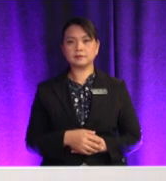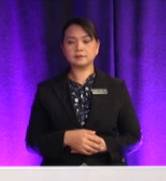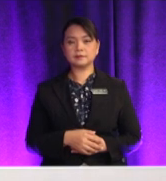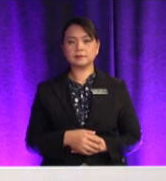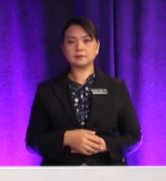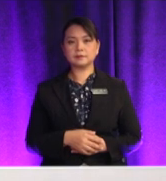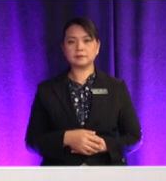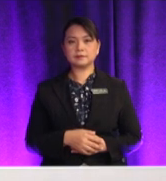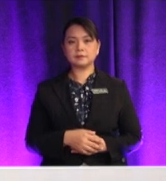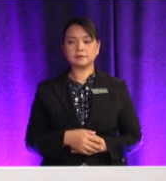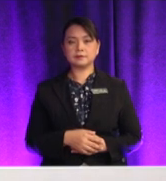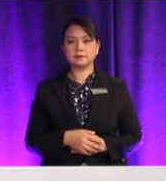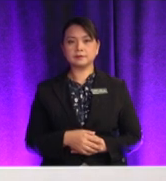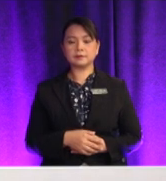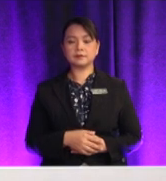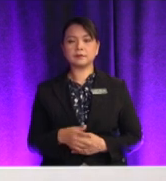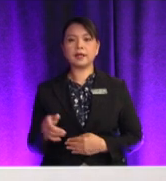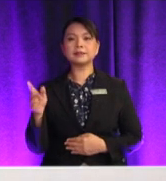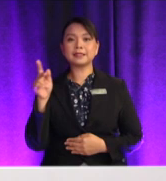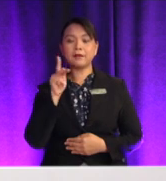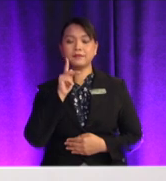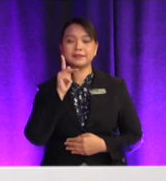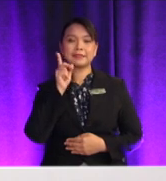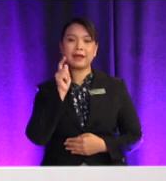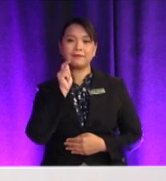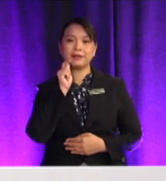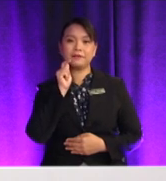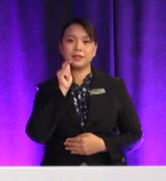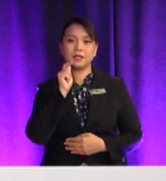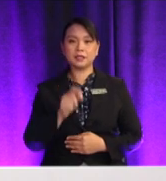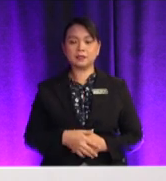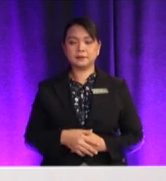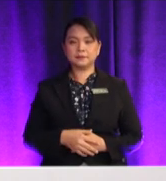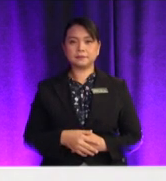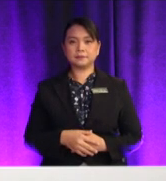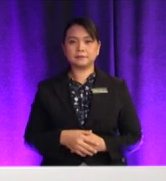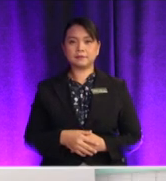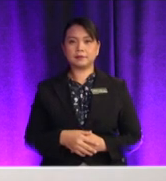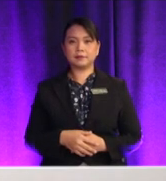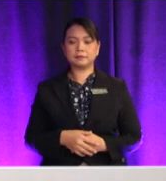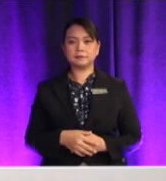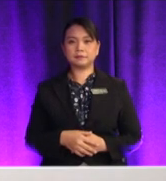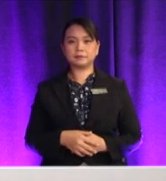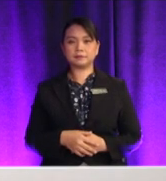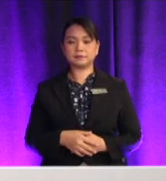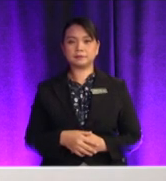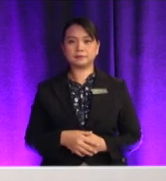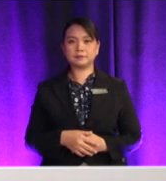Tarvina. Hai Tarvina. Hai cikgu. Ah, inilah murid-murid yang dah 10 kali kalau di TV ya.